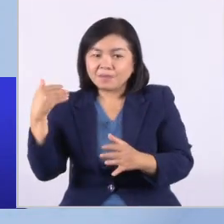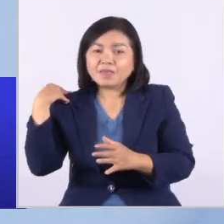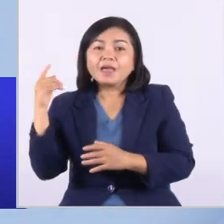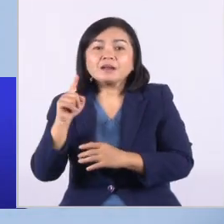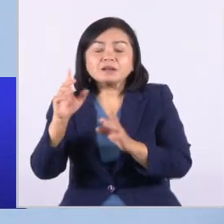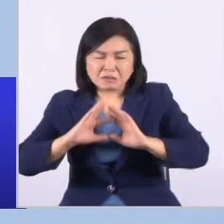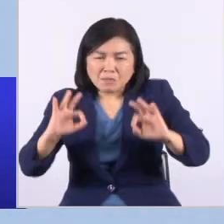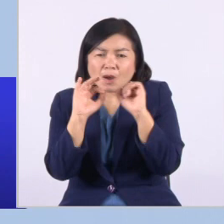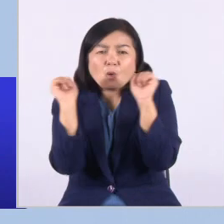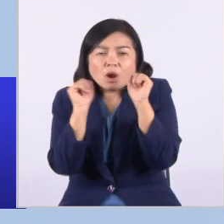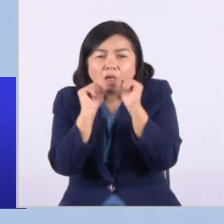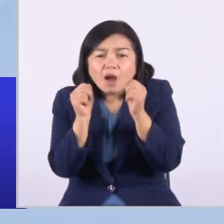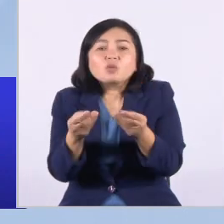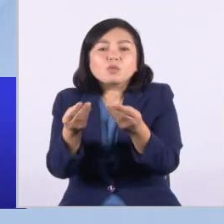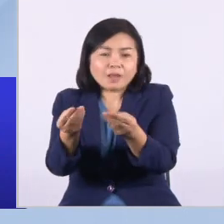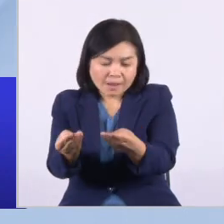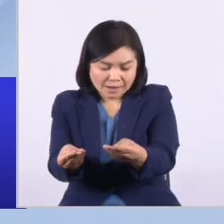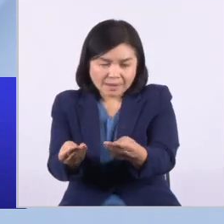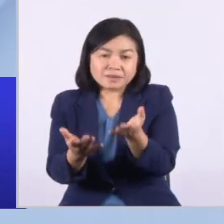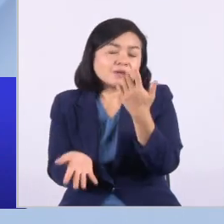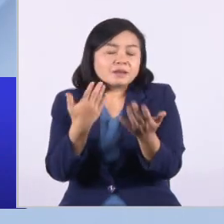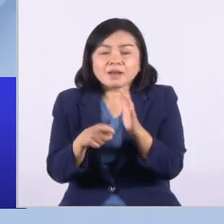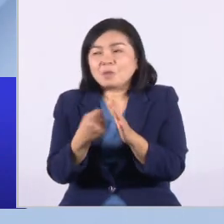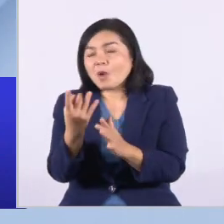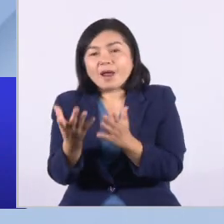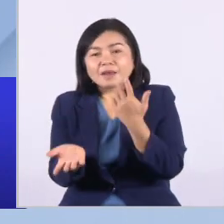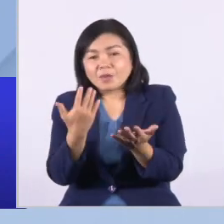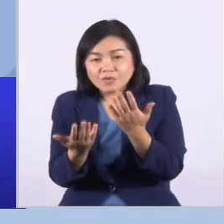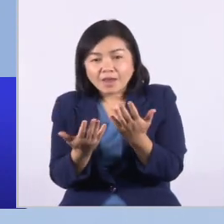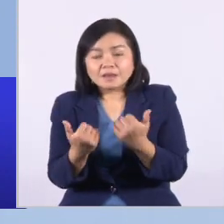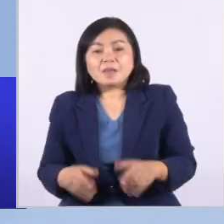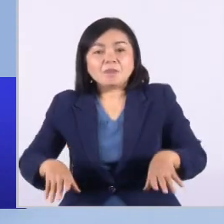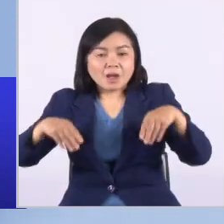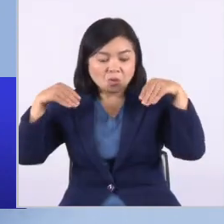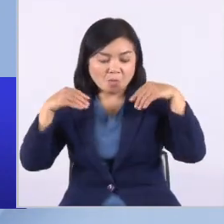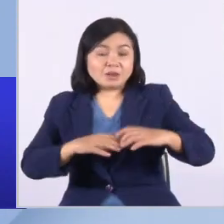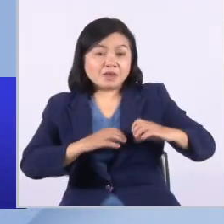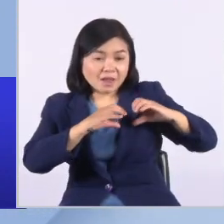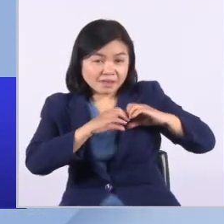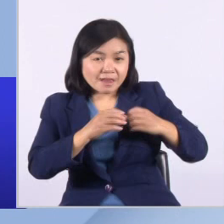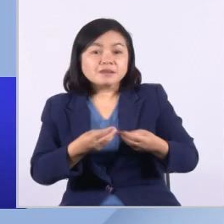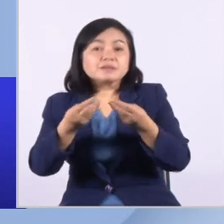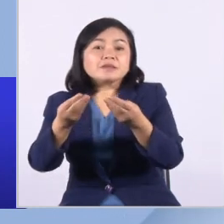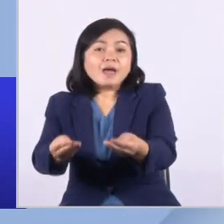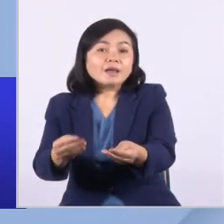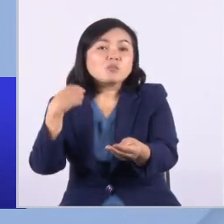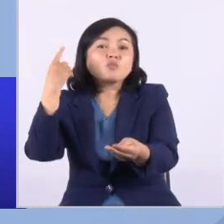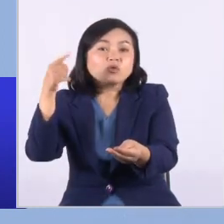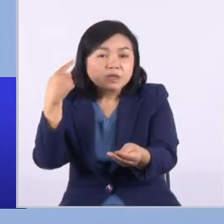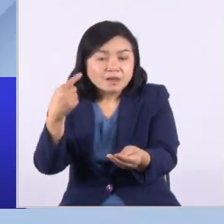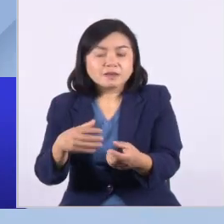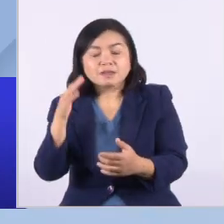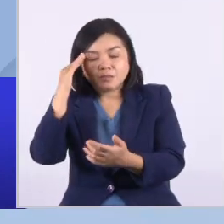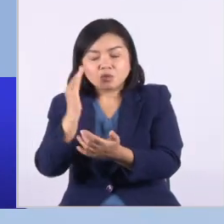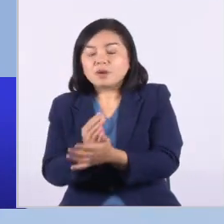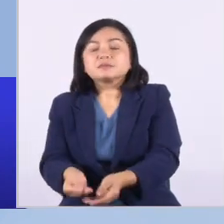ความจำเป็นมากกว่า ค่ะไม่ว่าจะด้วยเหตุผลใดกันแล้วแต่นะคะผ้าห่มลายหัวใจนี้ตกไปของคนเร่ร่อนแล้วค่ะคุณตำรวจบอกให้ไปเลย